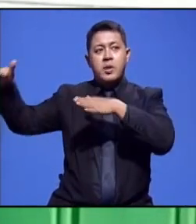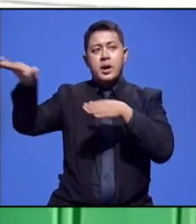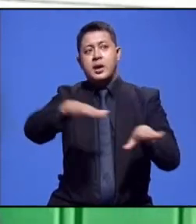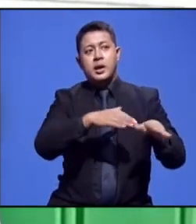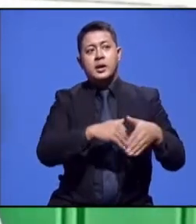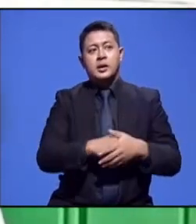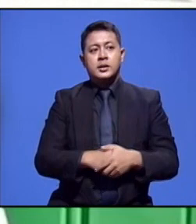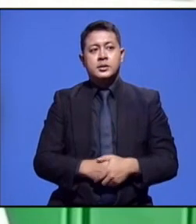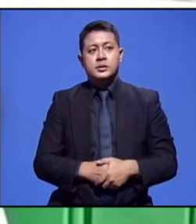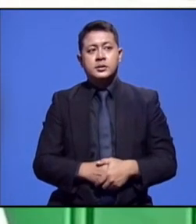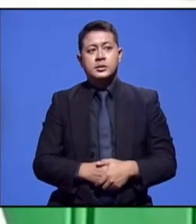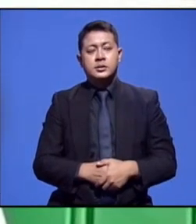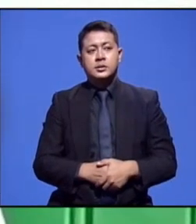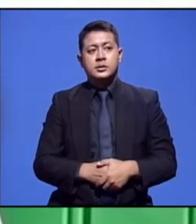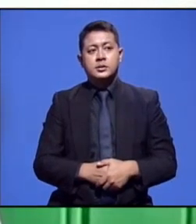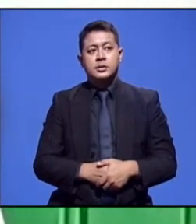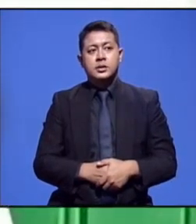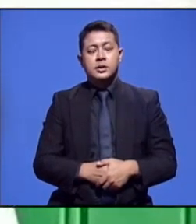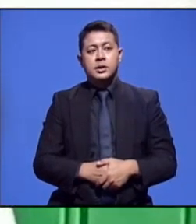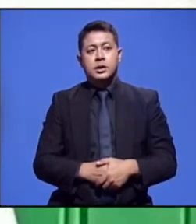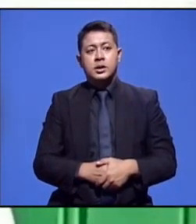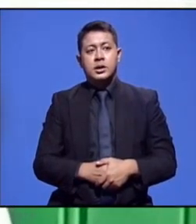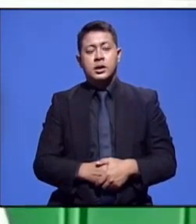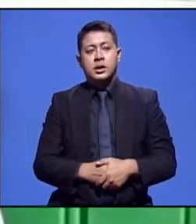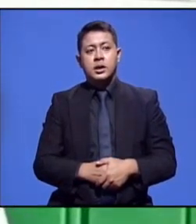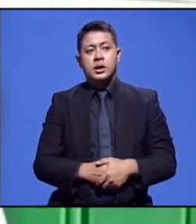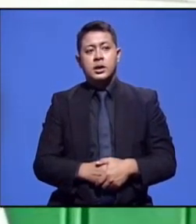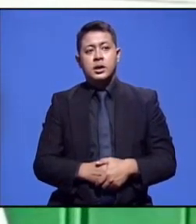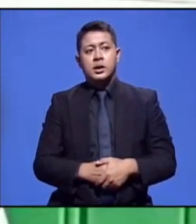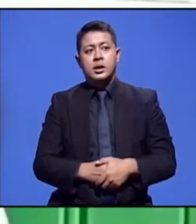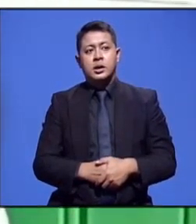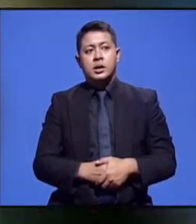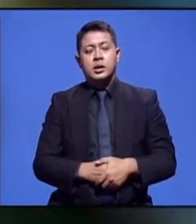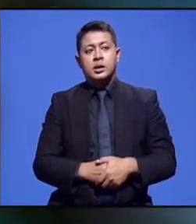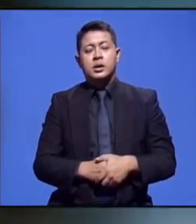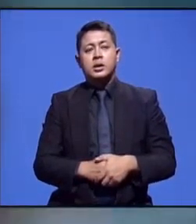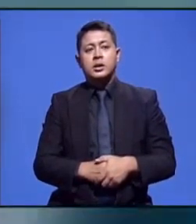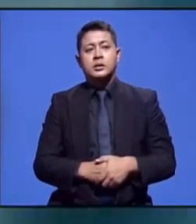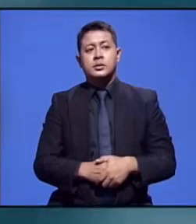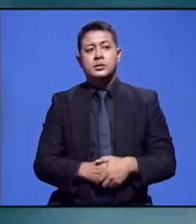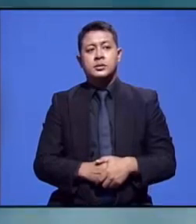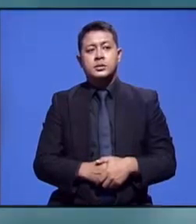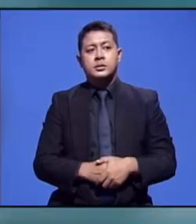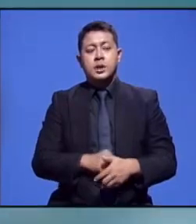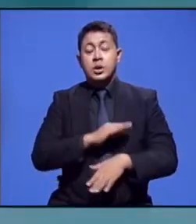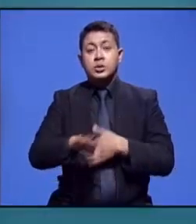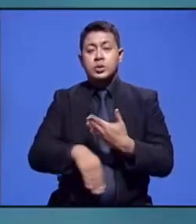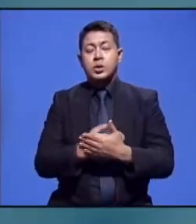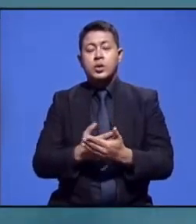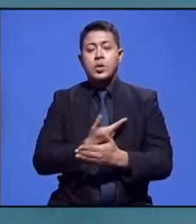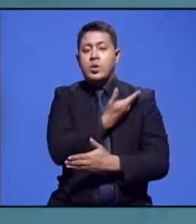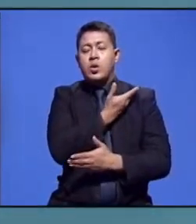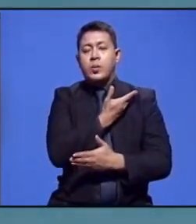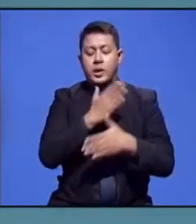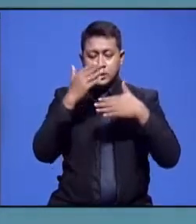situ. Jadi, karena gak ombak, terhambur lagi, balik lagi rakit. Seluruh korban kapal tenggelam